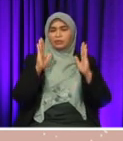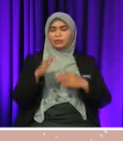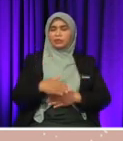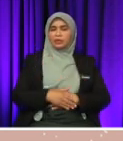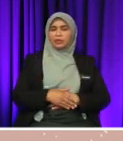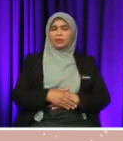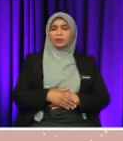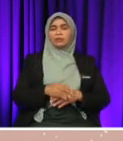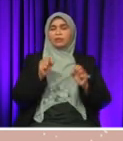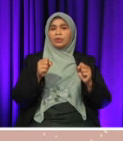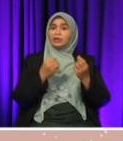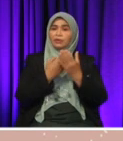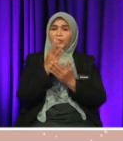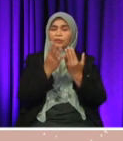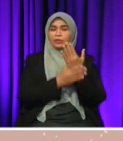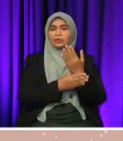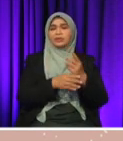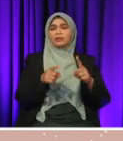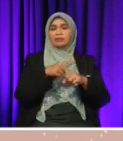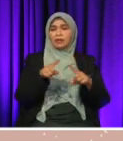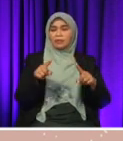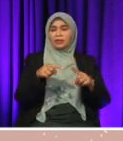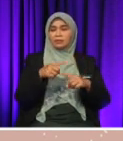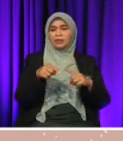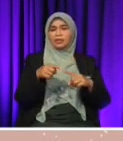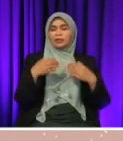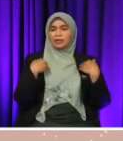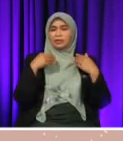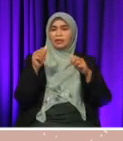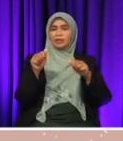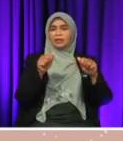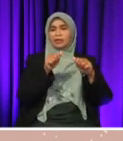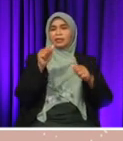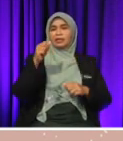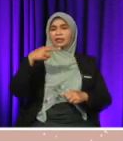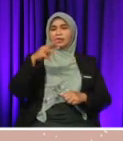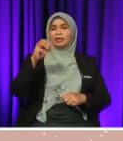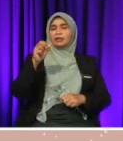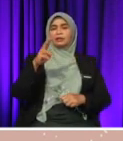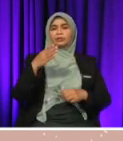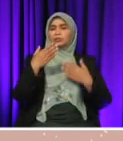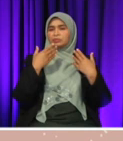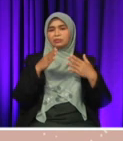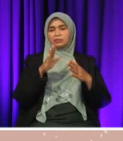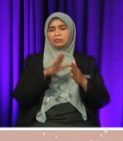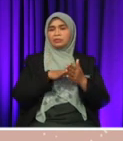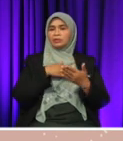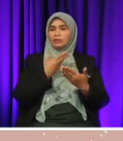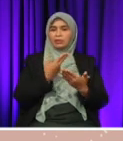dijalankan walaupun terbatas tetapi apabila diserang penyakit Ahmar telah melumpuhkan